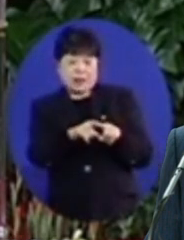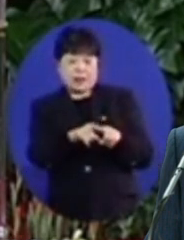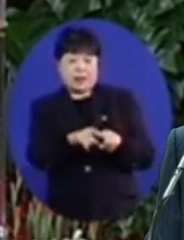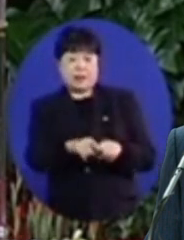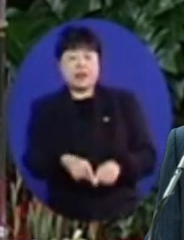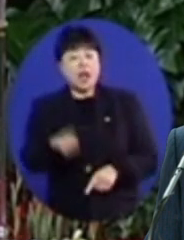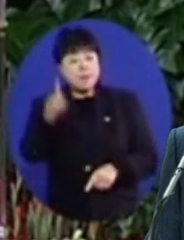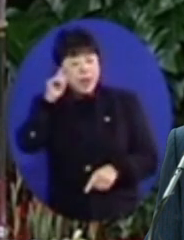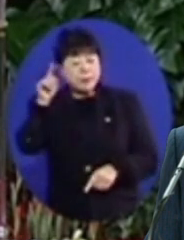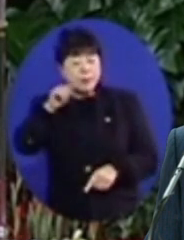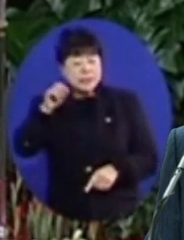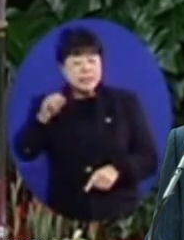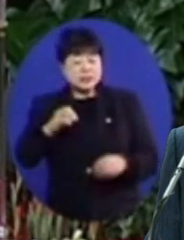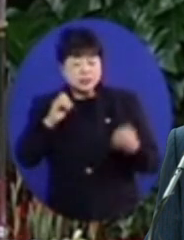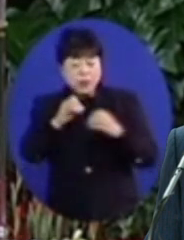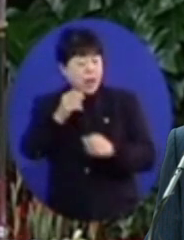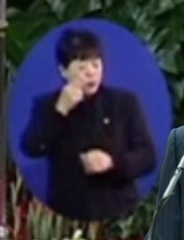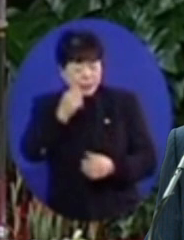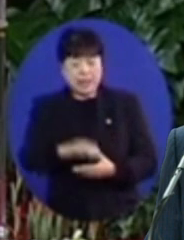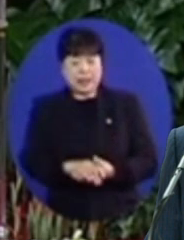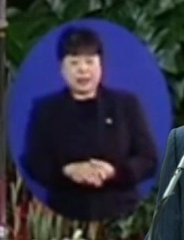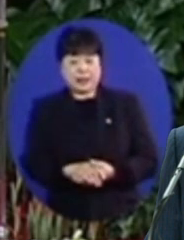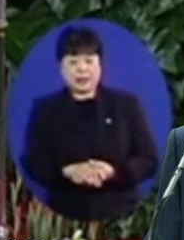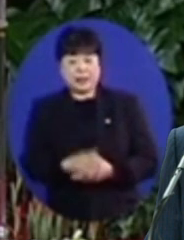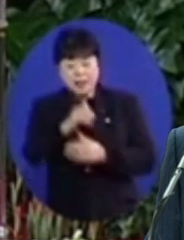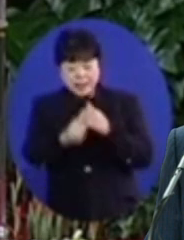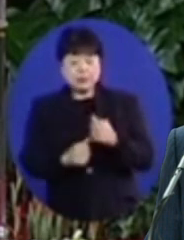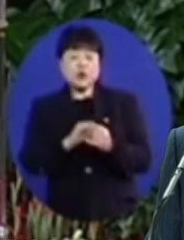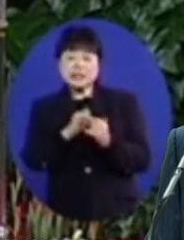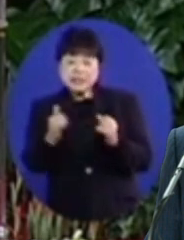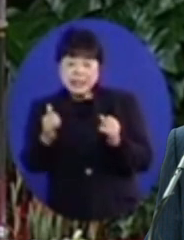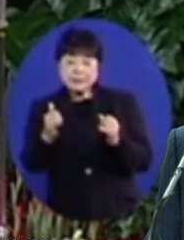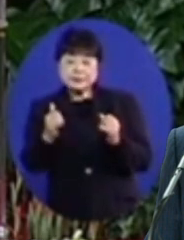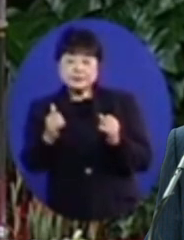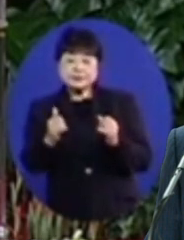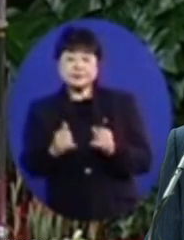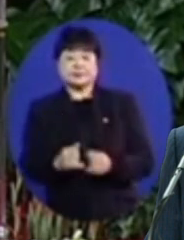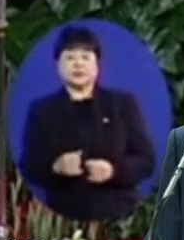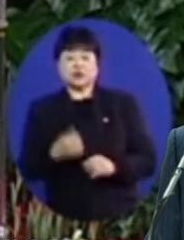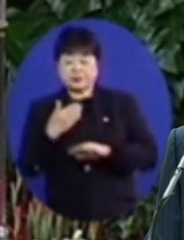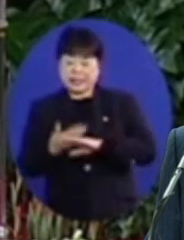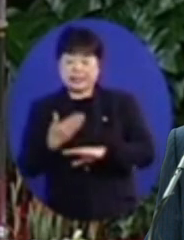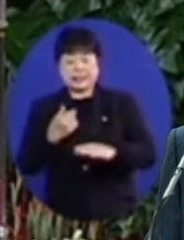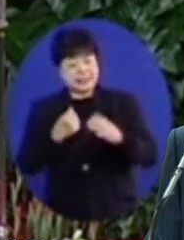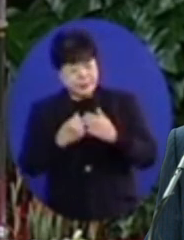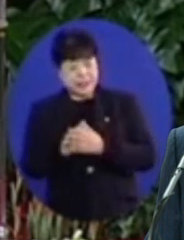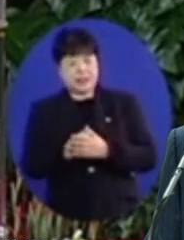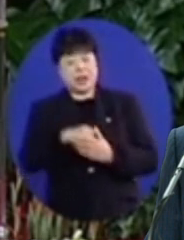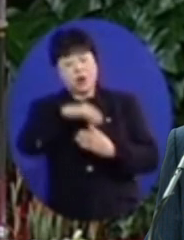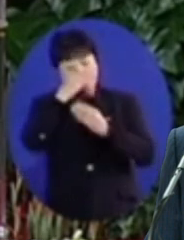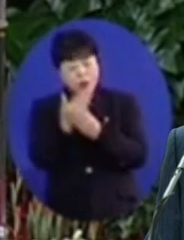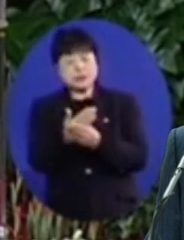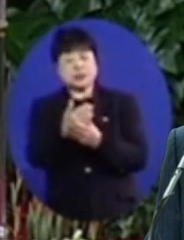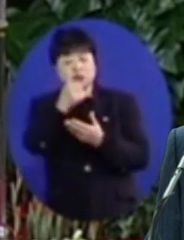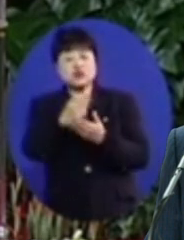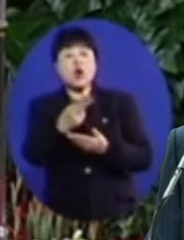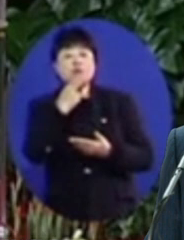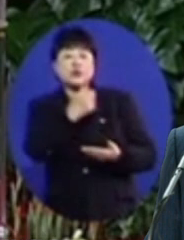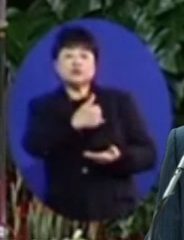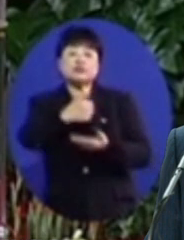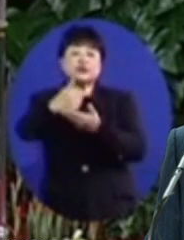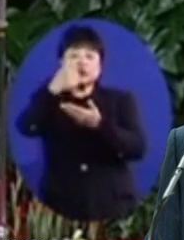대화가 되지 않았었습니다 언제나 그것은 하나님과 사람이라는 차별이 있었으며 완전히 죄 없는